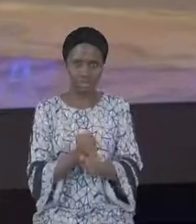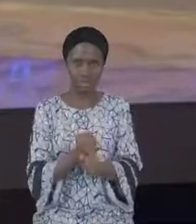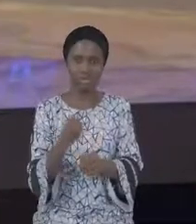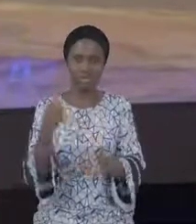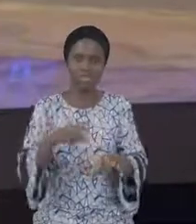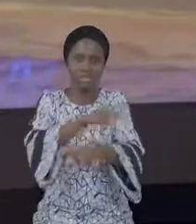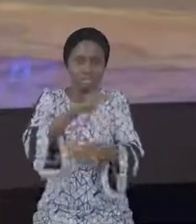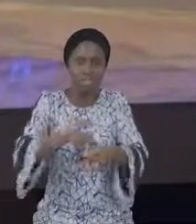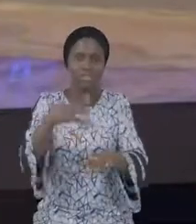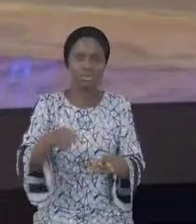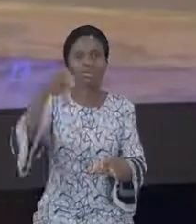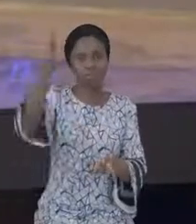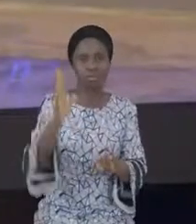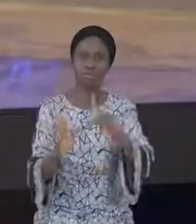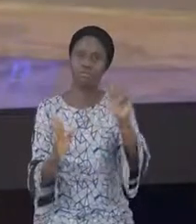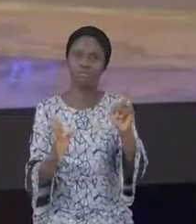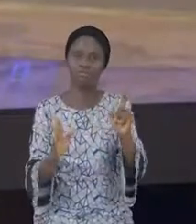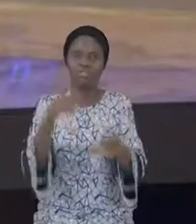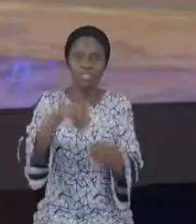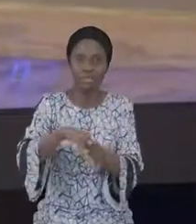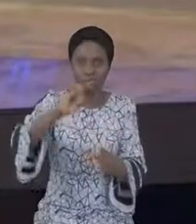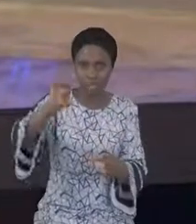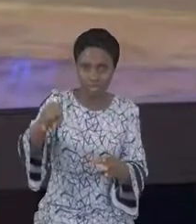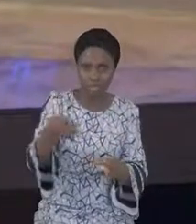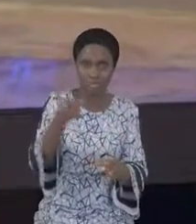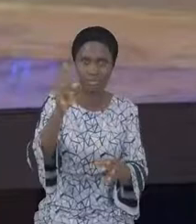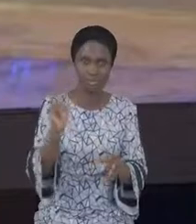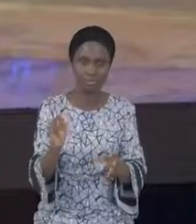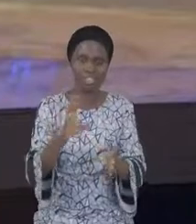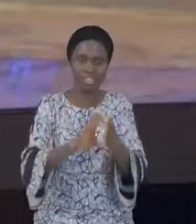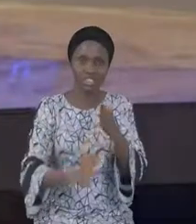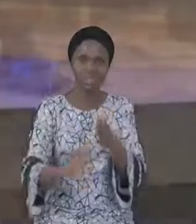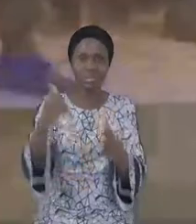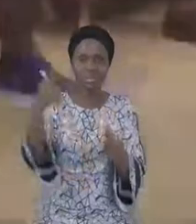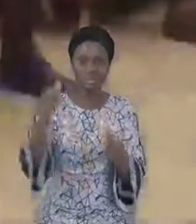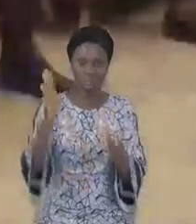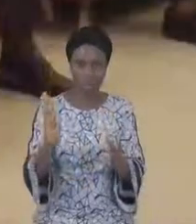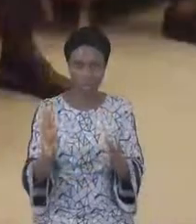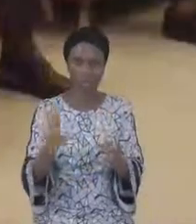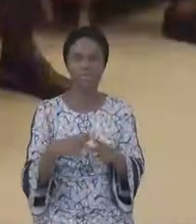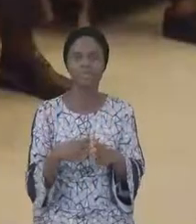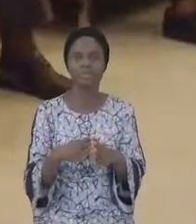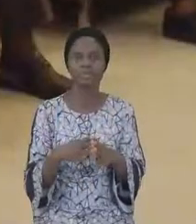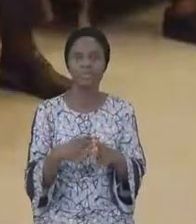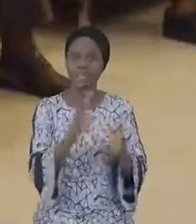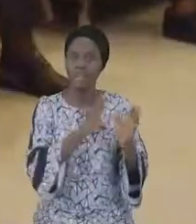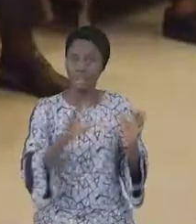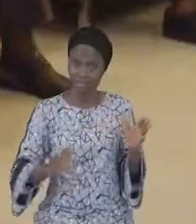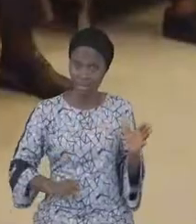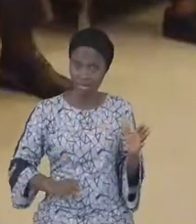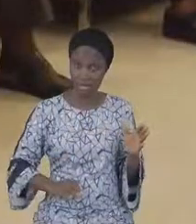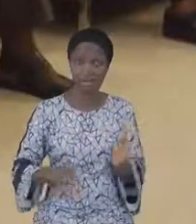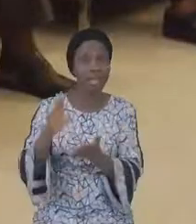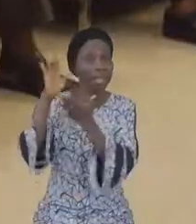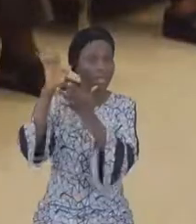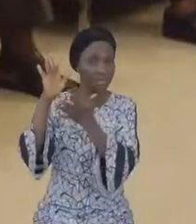à avoir of God? La nature de Dieu, à m'approcher de la nature 14, de Dieu. Jean 14, Christ expects,